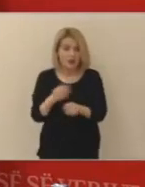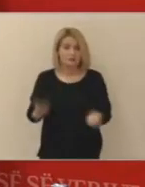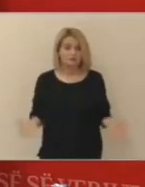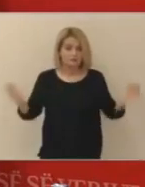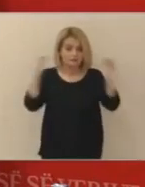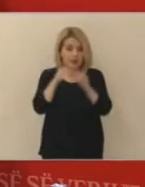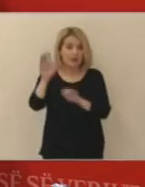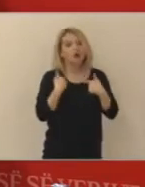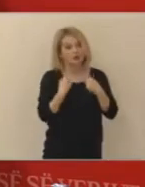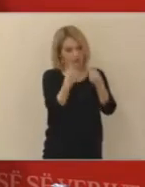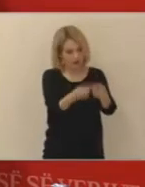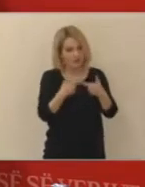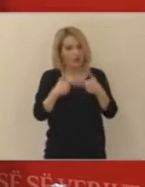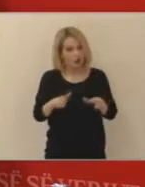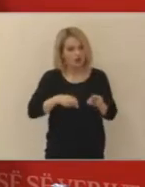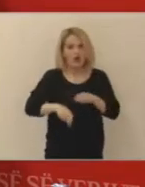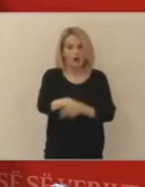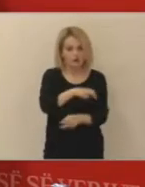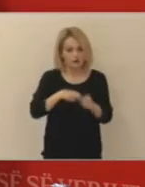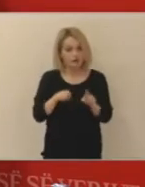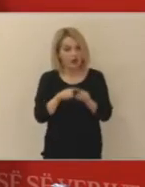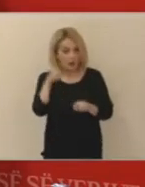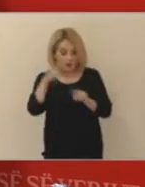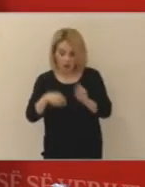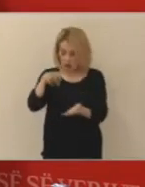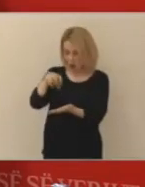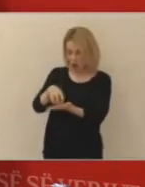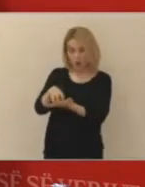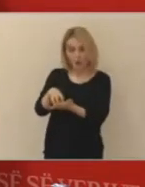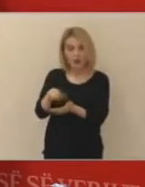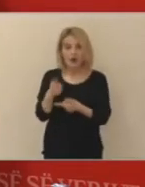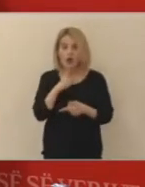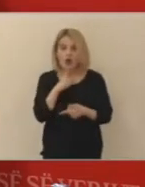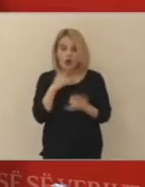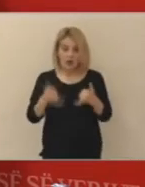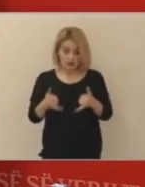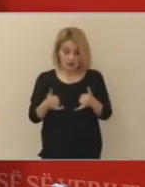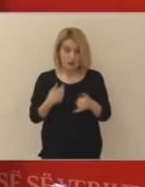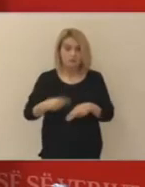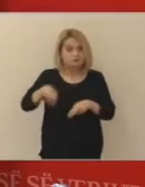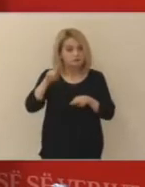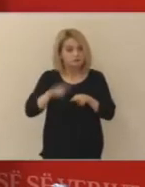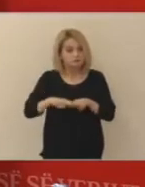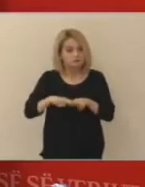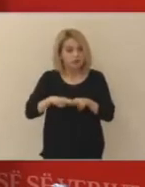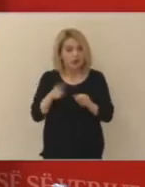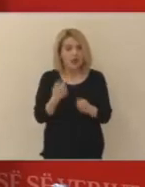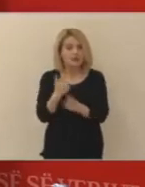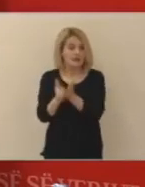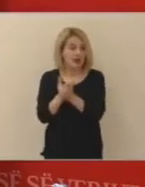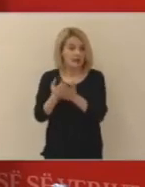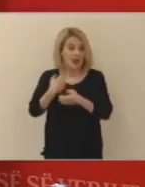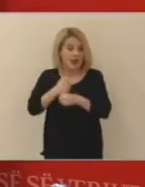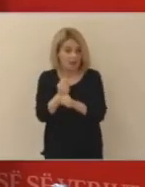за нивните услуги, како и последната категорија за која што денеска се одлучи на кризниот штаб